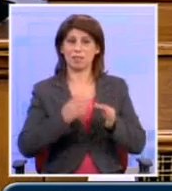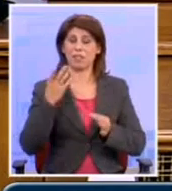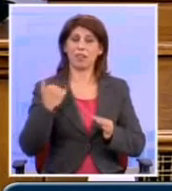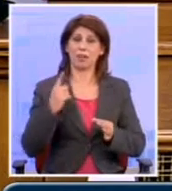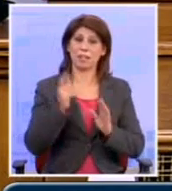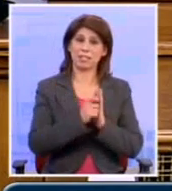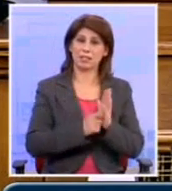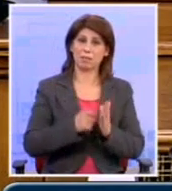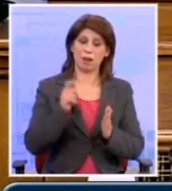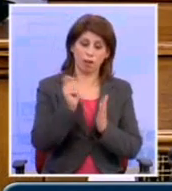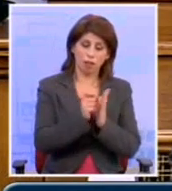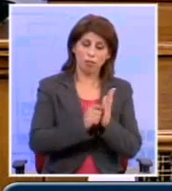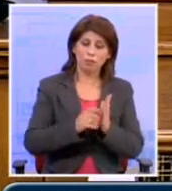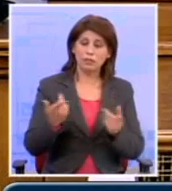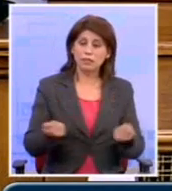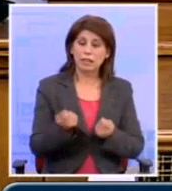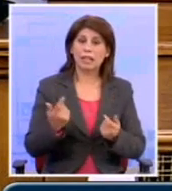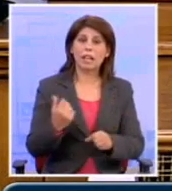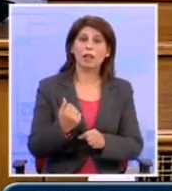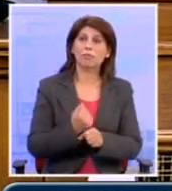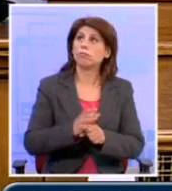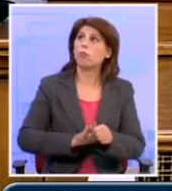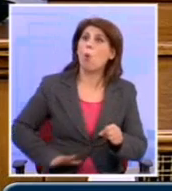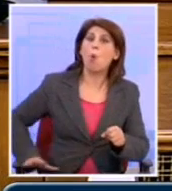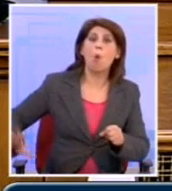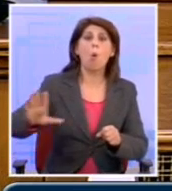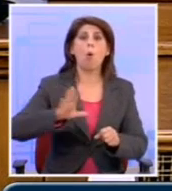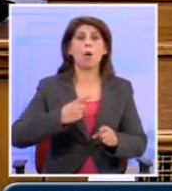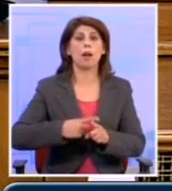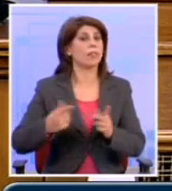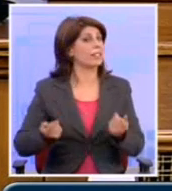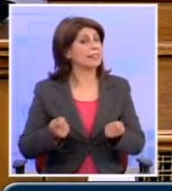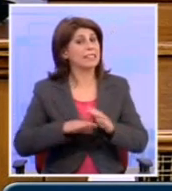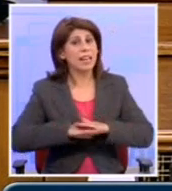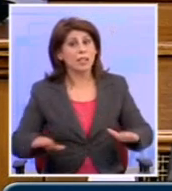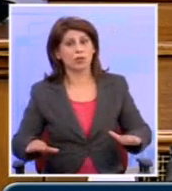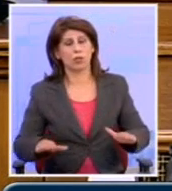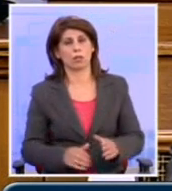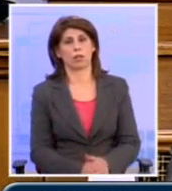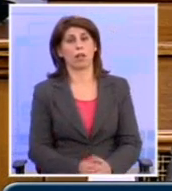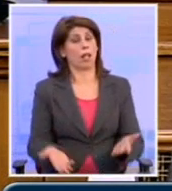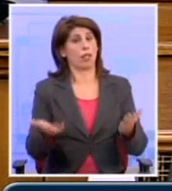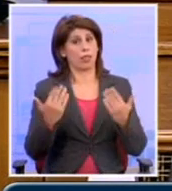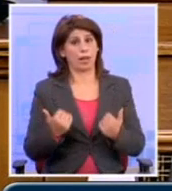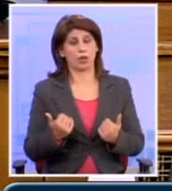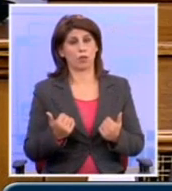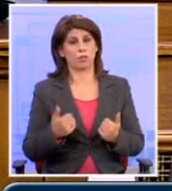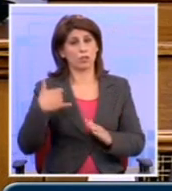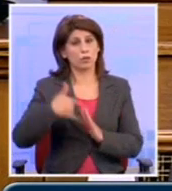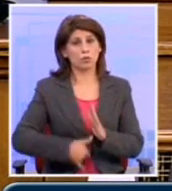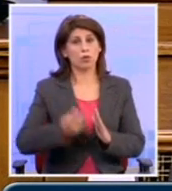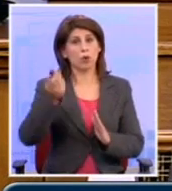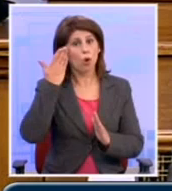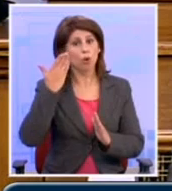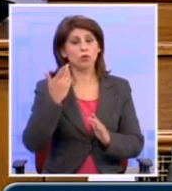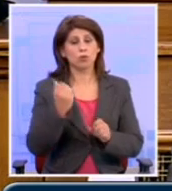σύστημα καταγραφής ποια έργα γίνονται στη χώρα ή ποια έχουν υλοποιηθεί. Δεν έχουμε επί της ουσίας το